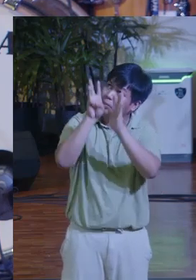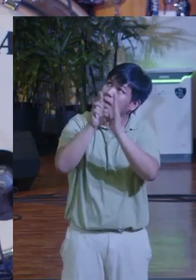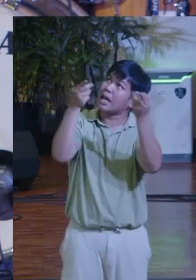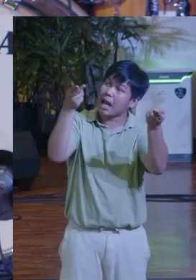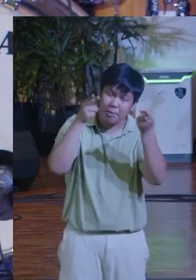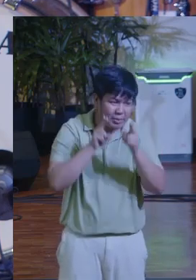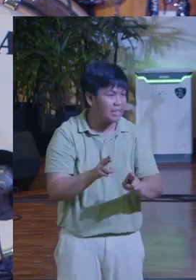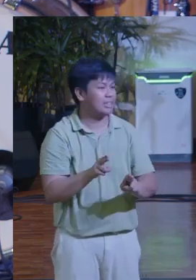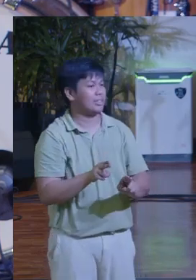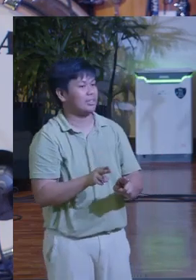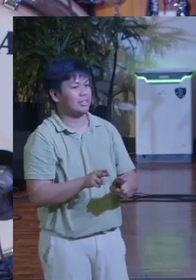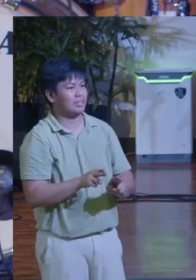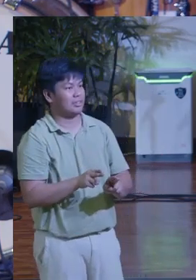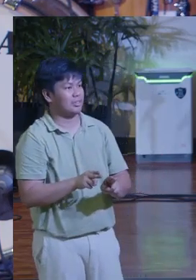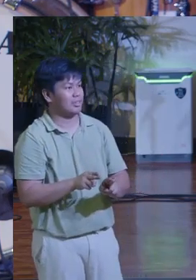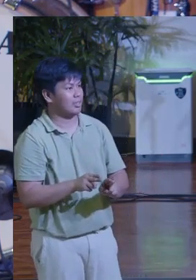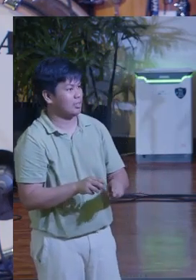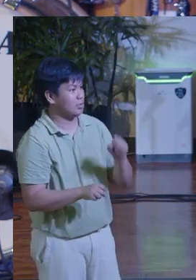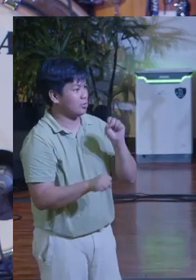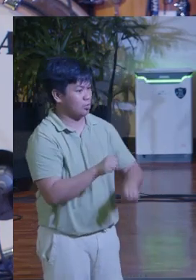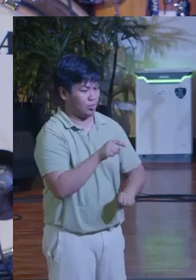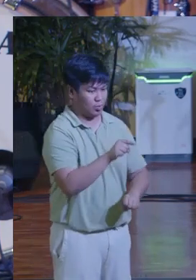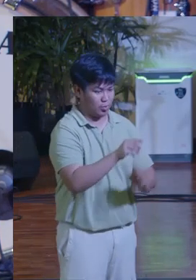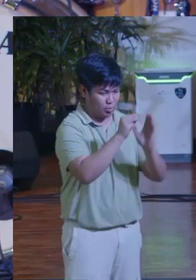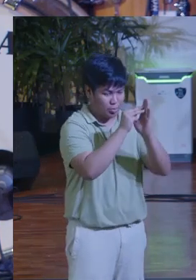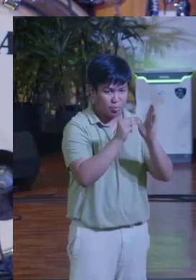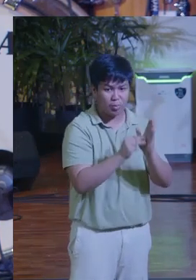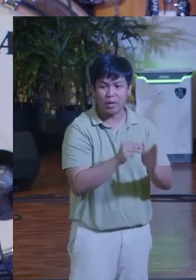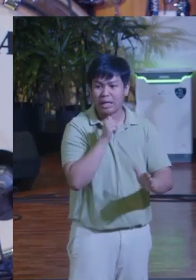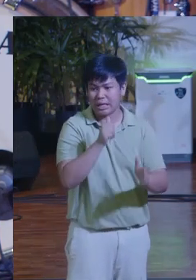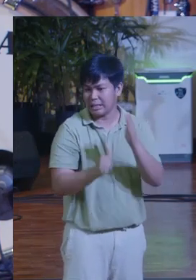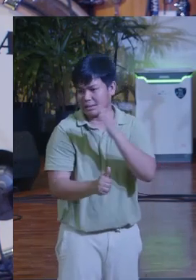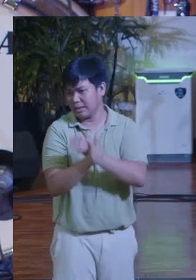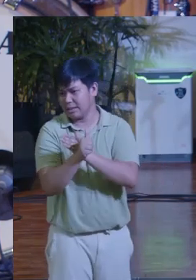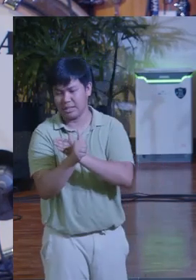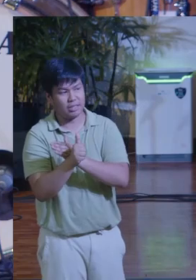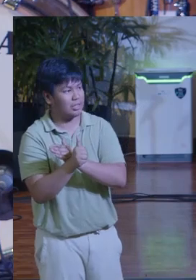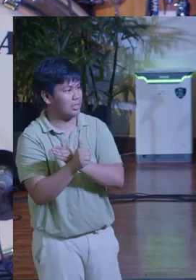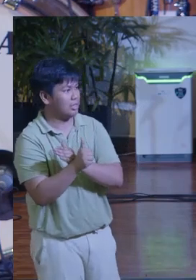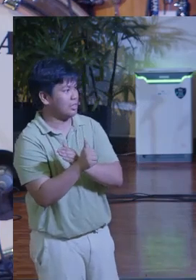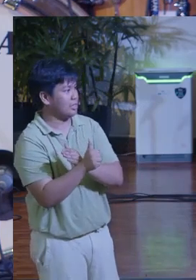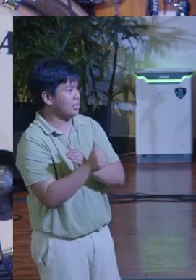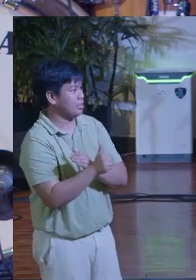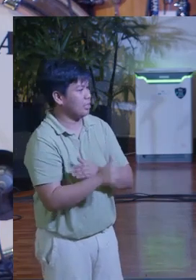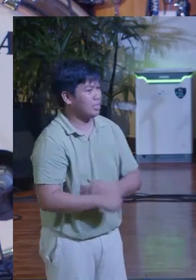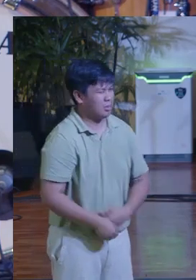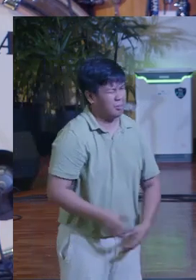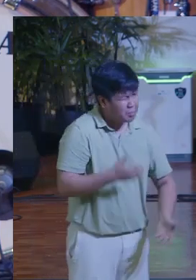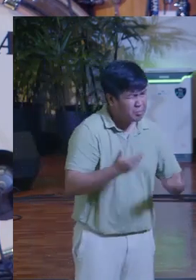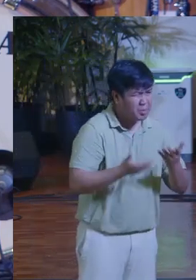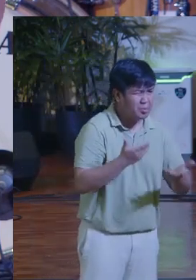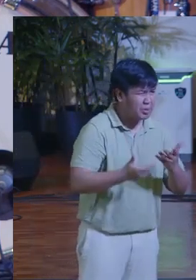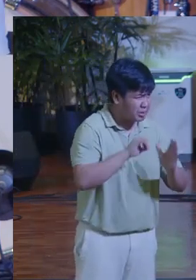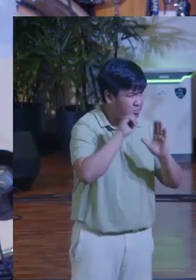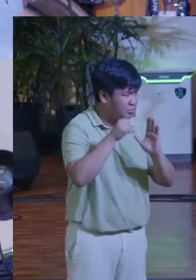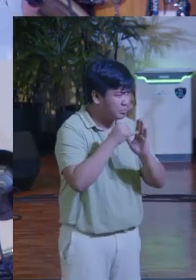buhay para siya ay hindi mapahamak. Siguro mga ganon ang dalangin